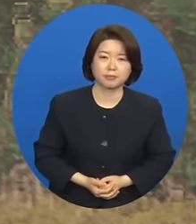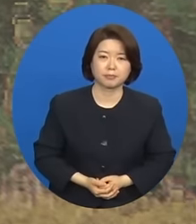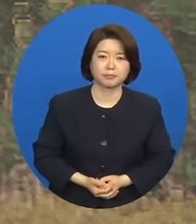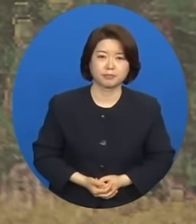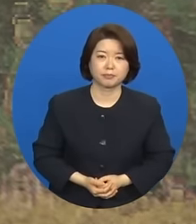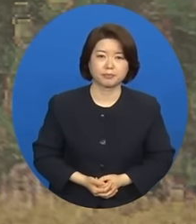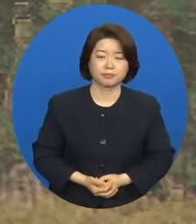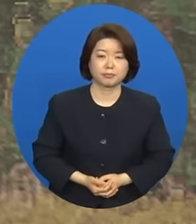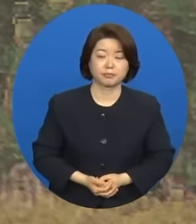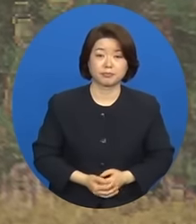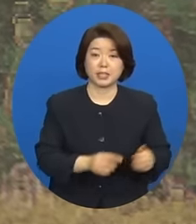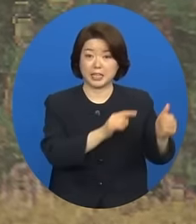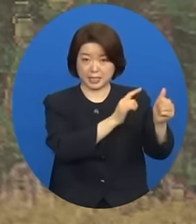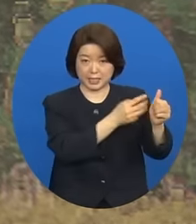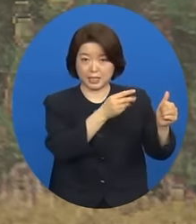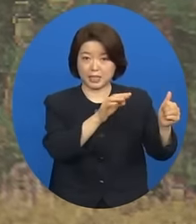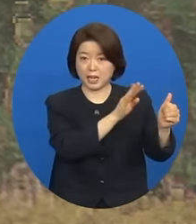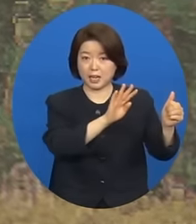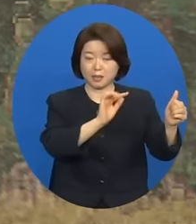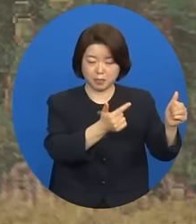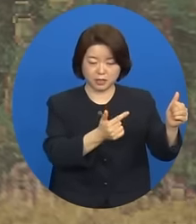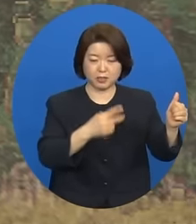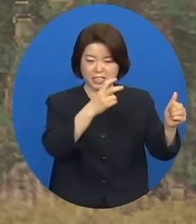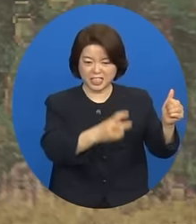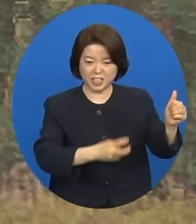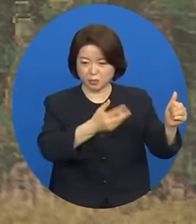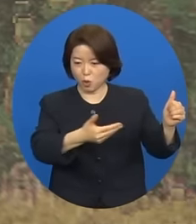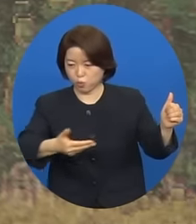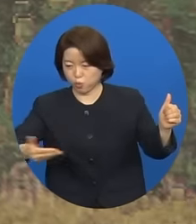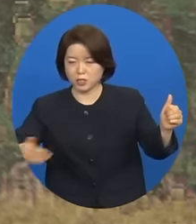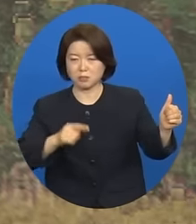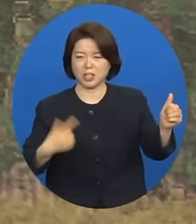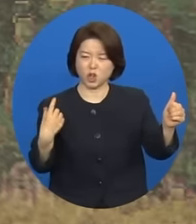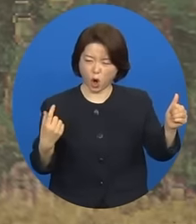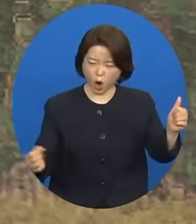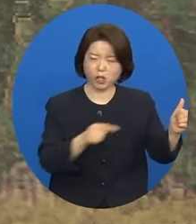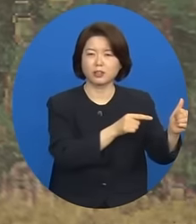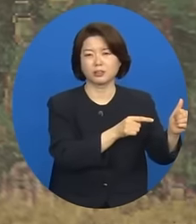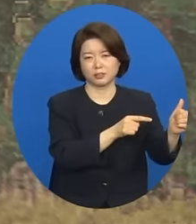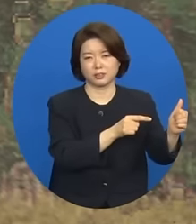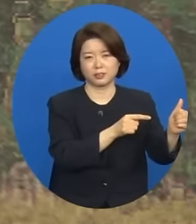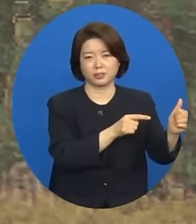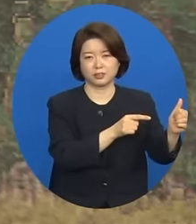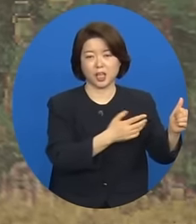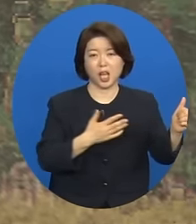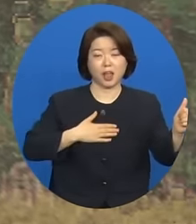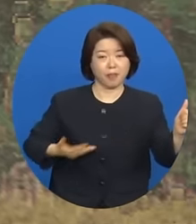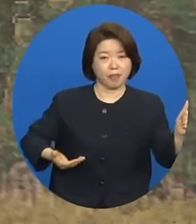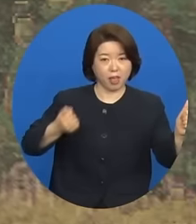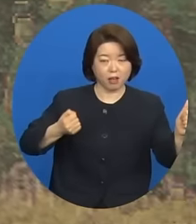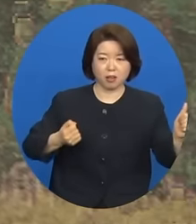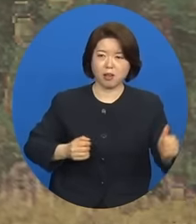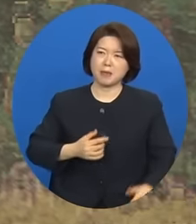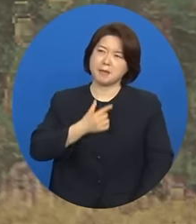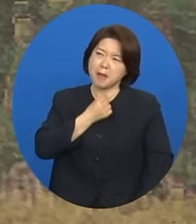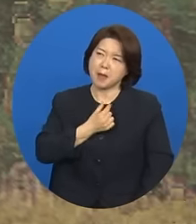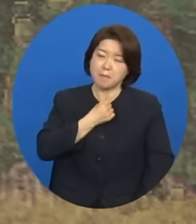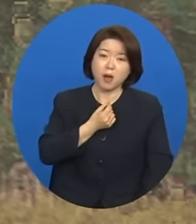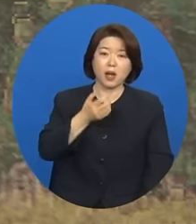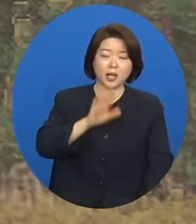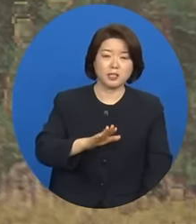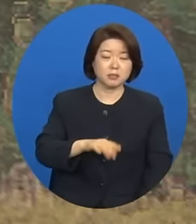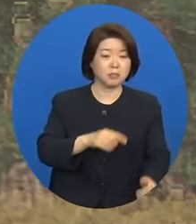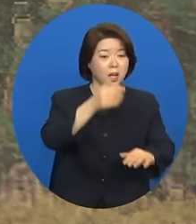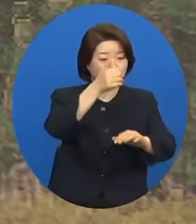그래서 라반은 20년이 지나도 여전히 그 라반이었어요. 내 것이라고 그렇게 주장하지만 결국 그에게